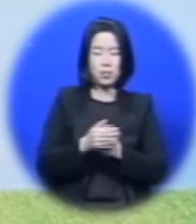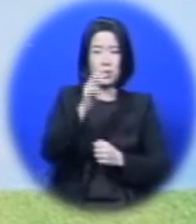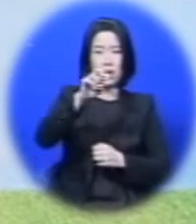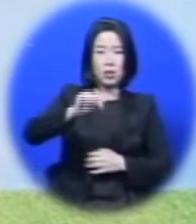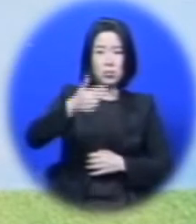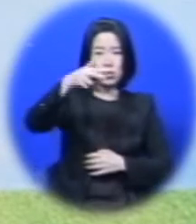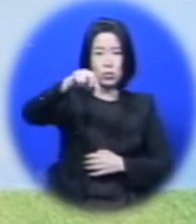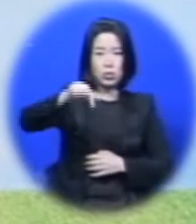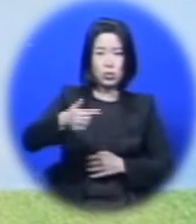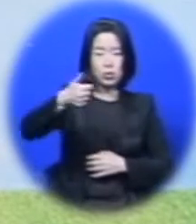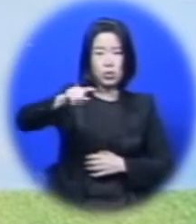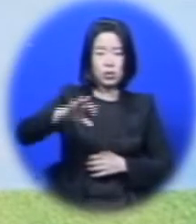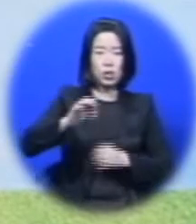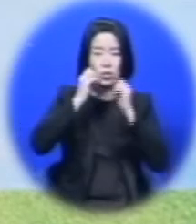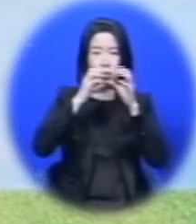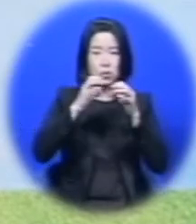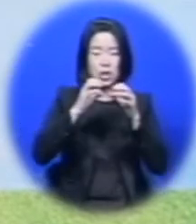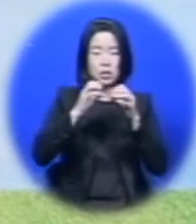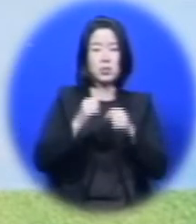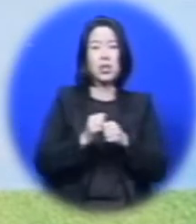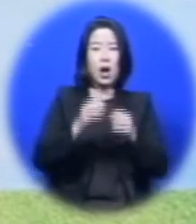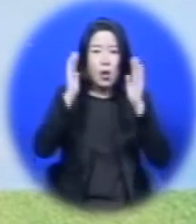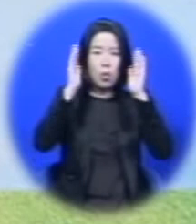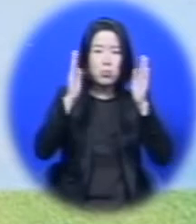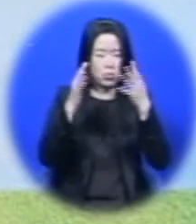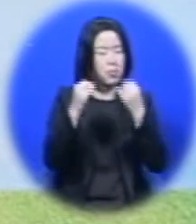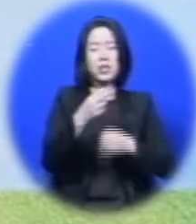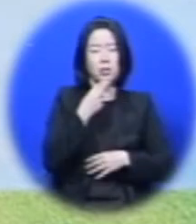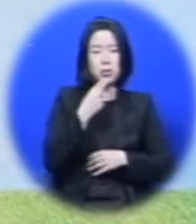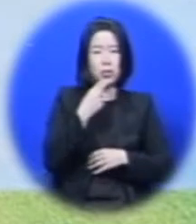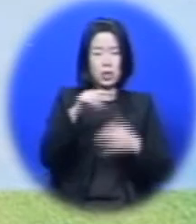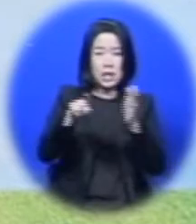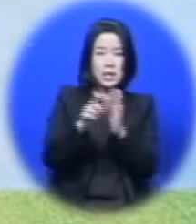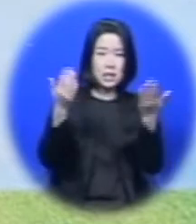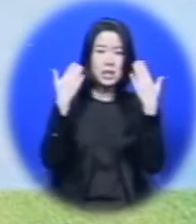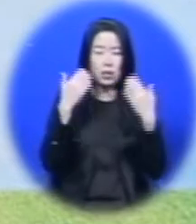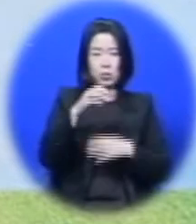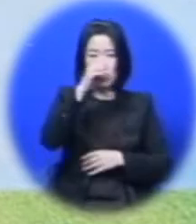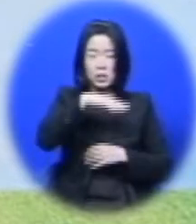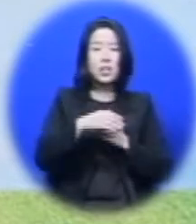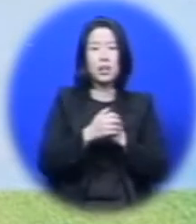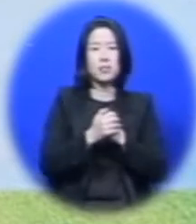문중영 전도사님은 학교도 제대로 다니지 못하신 분이더라. 신학교도 그냥